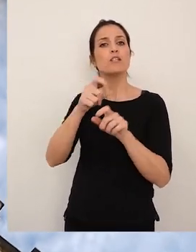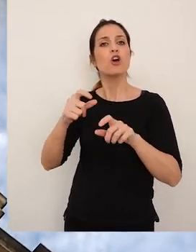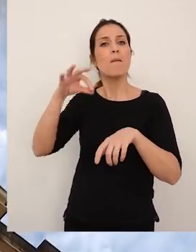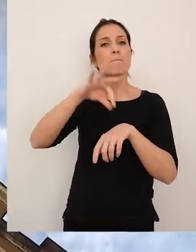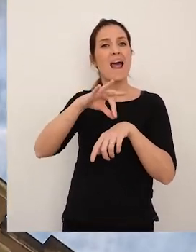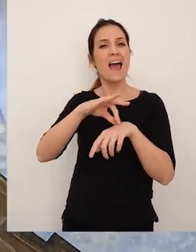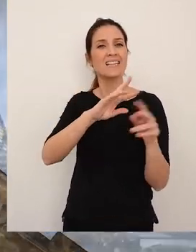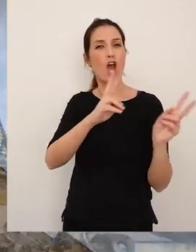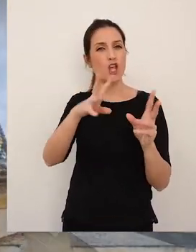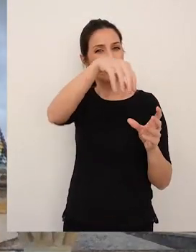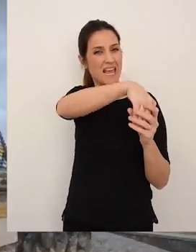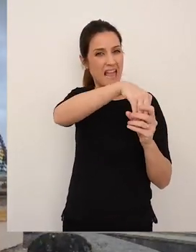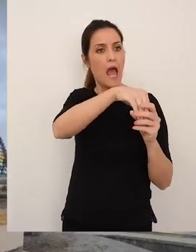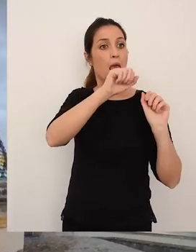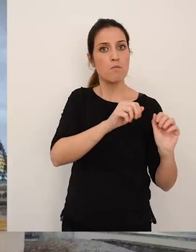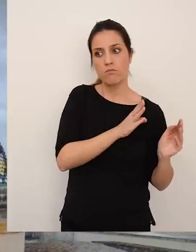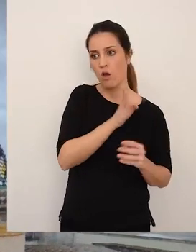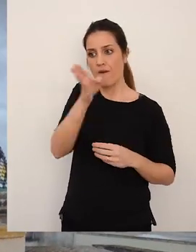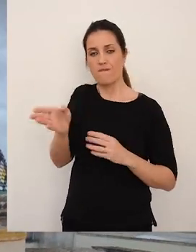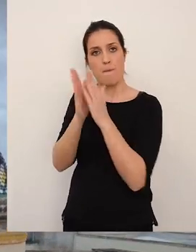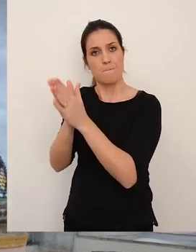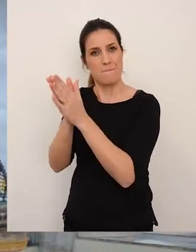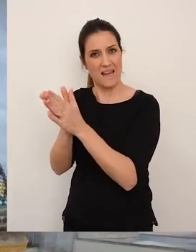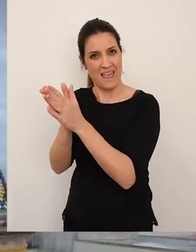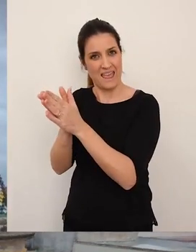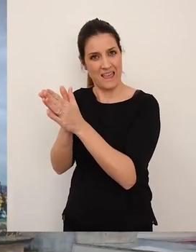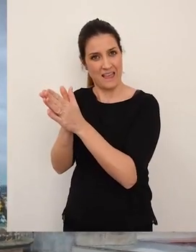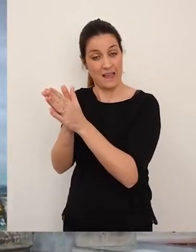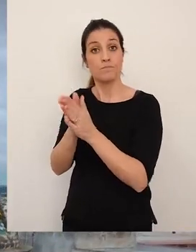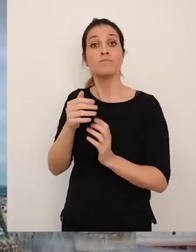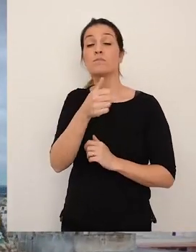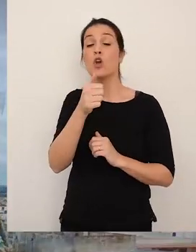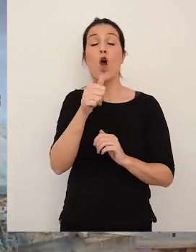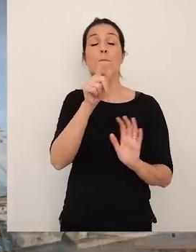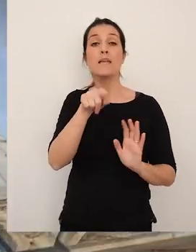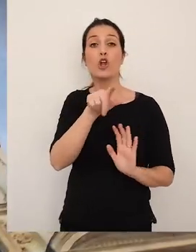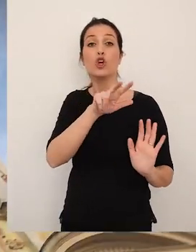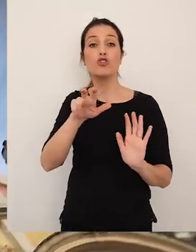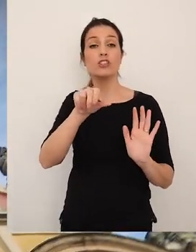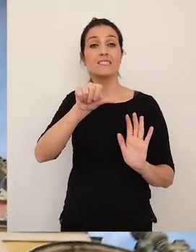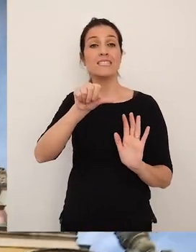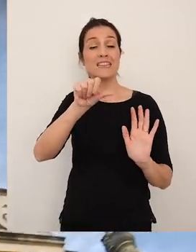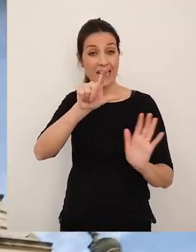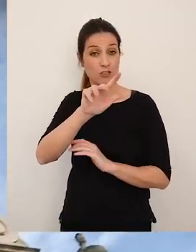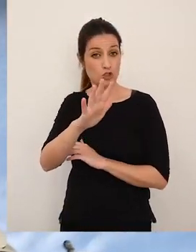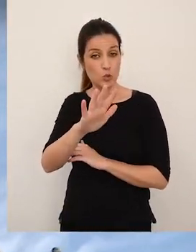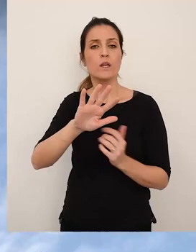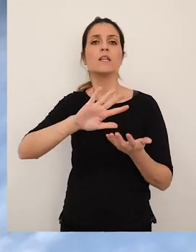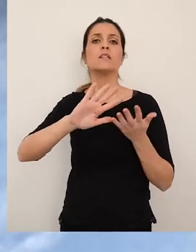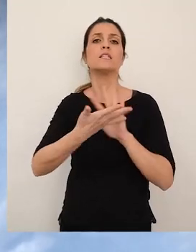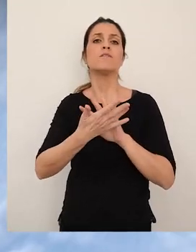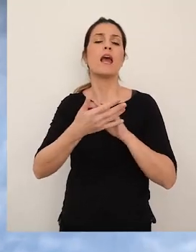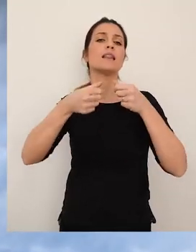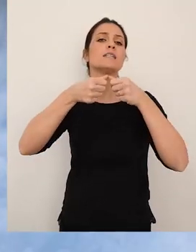nell'allora vicino ospedale di San Quintino. Solo nel 1875 divenne la sede parrocchiale di Alliste.